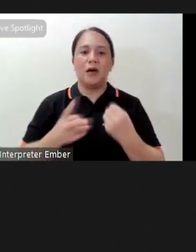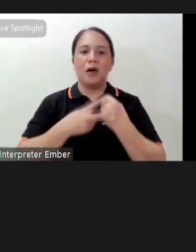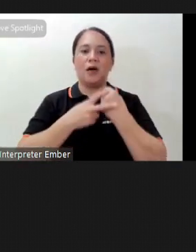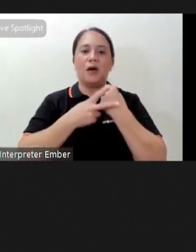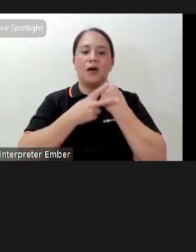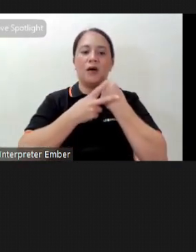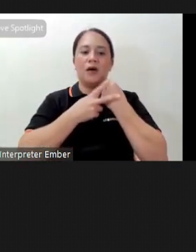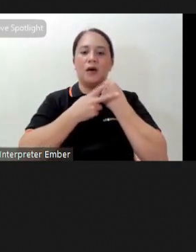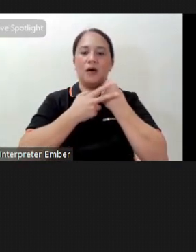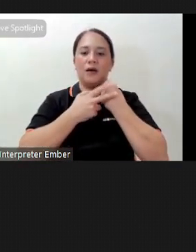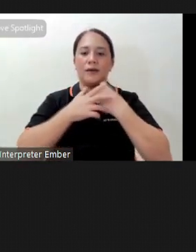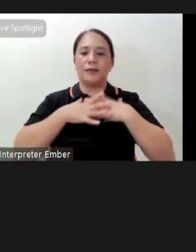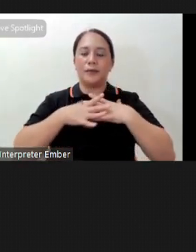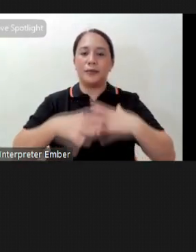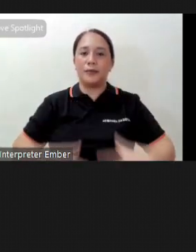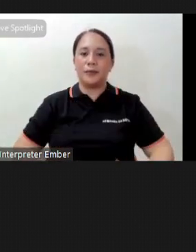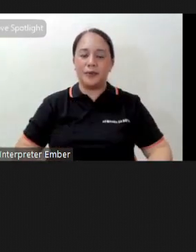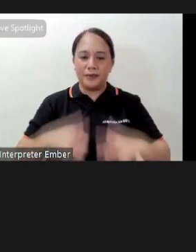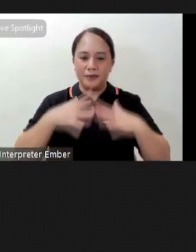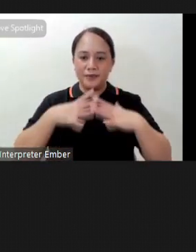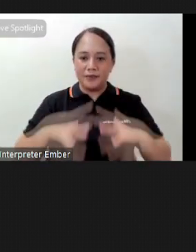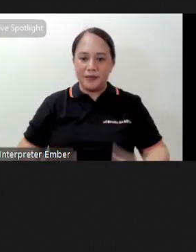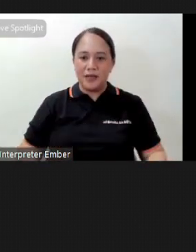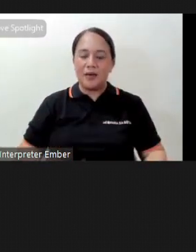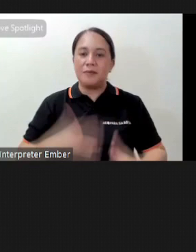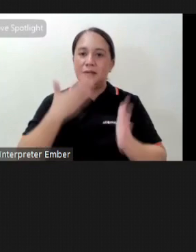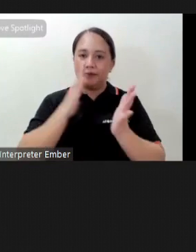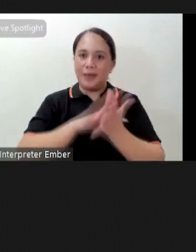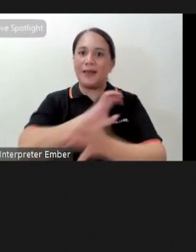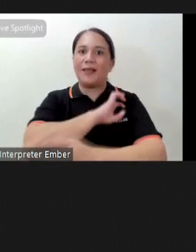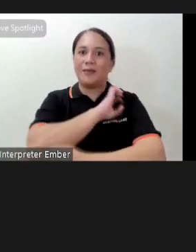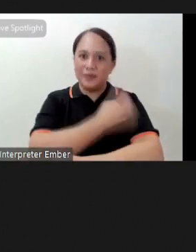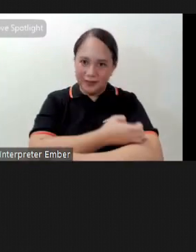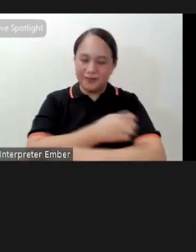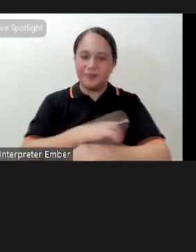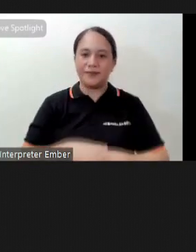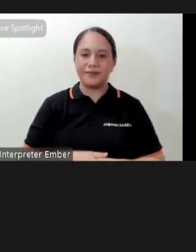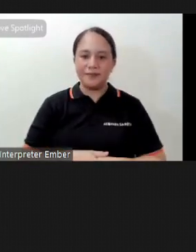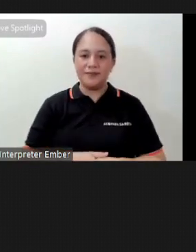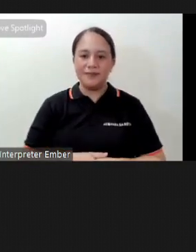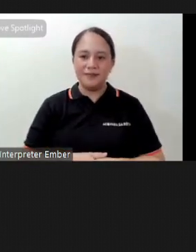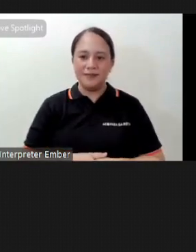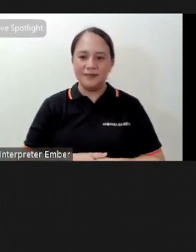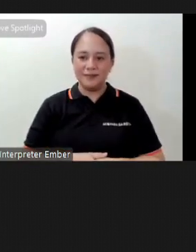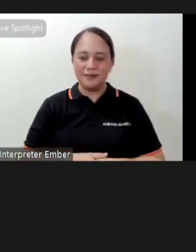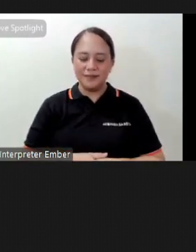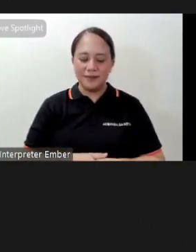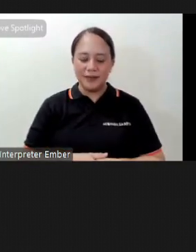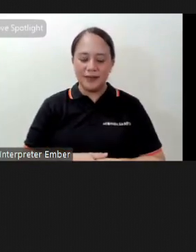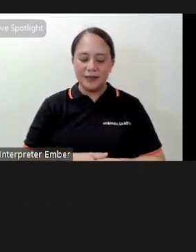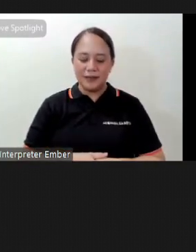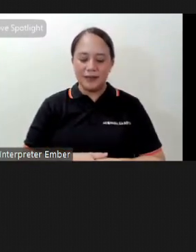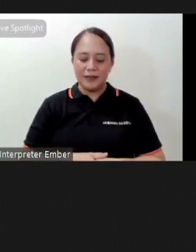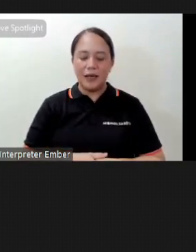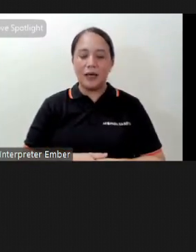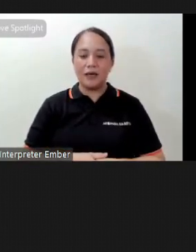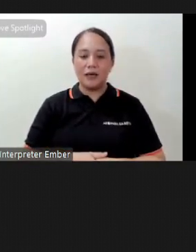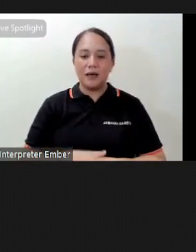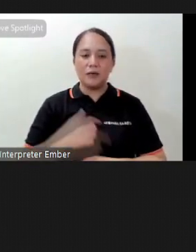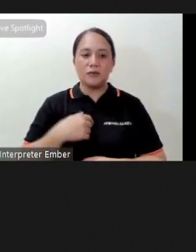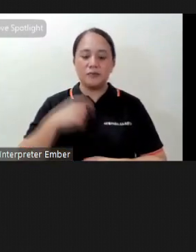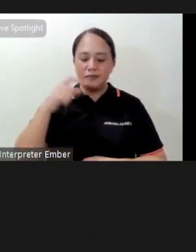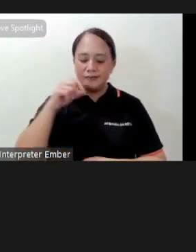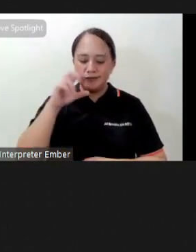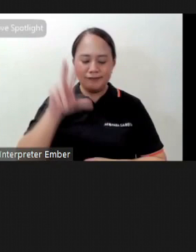loob ng katawan natin yung mga bad energies natin and then we say hindi dapat